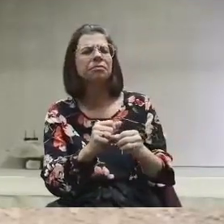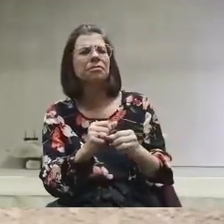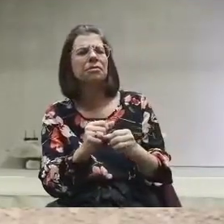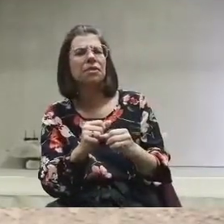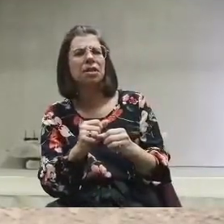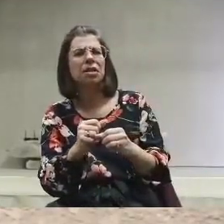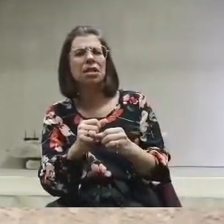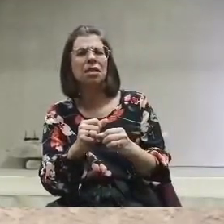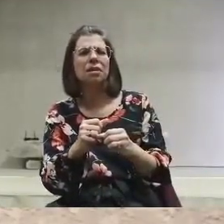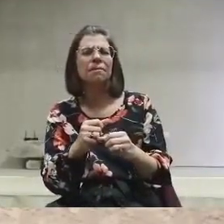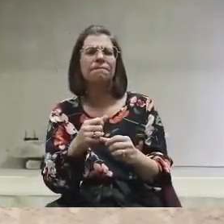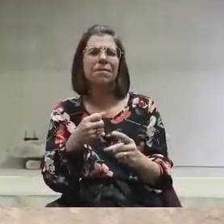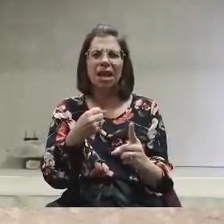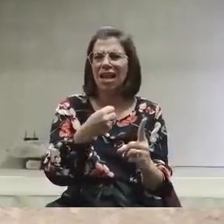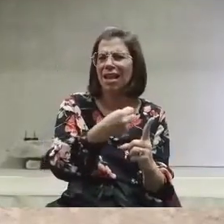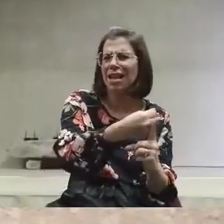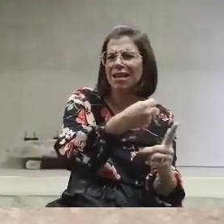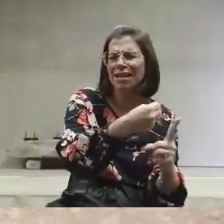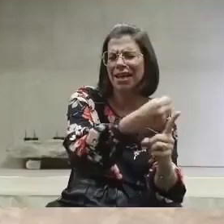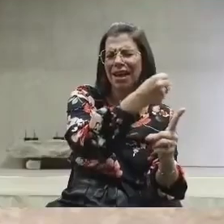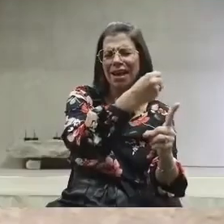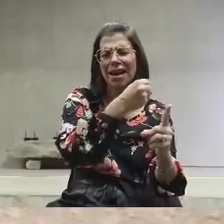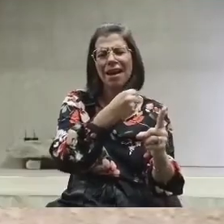qui éclate. La malédiction.